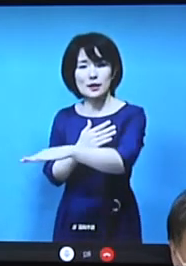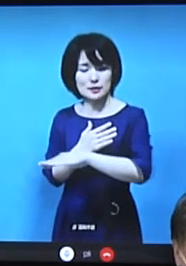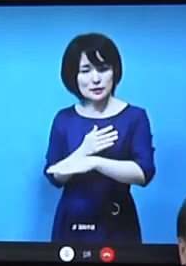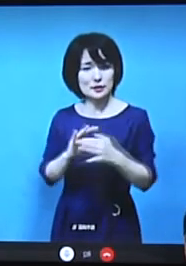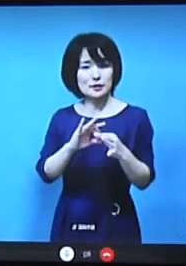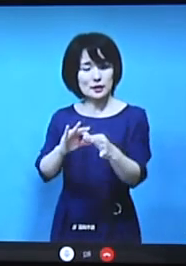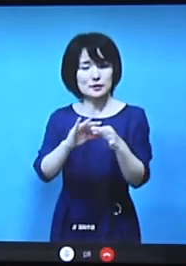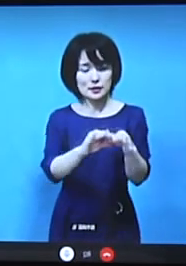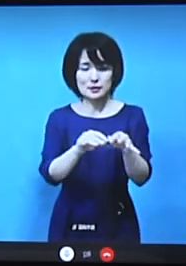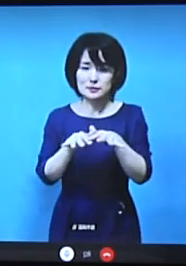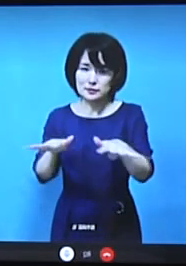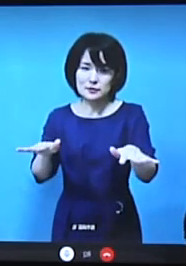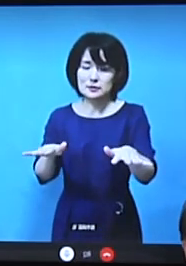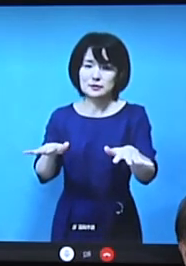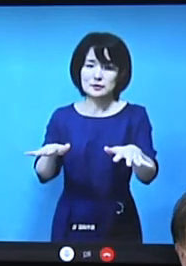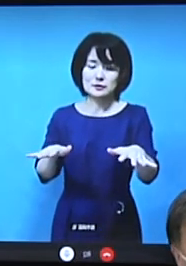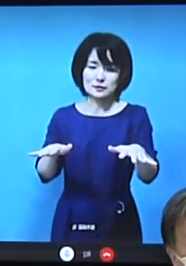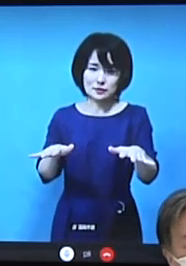うか。